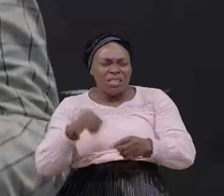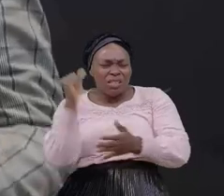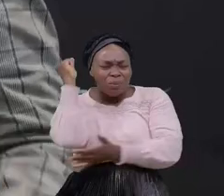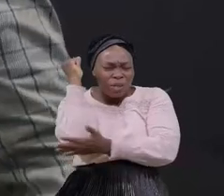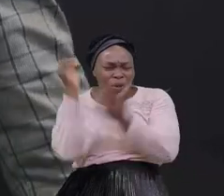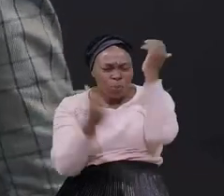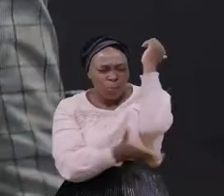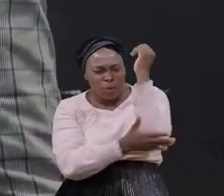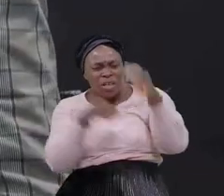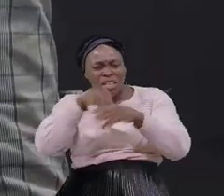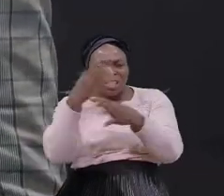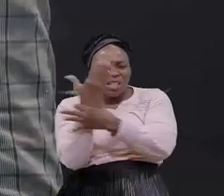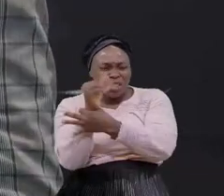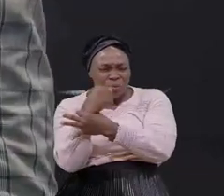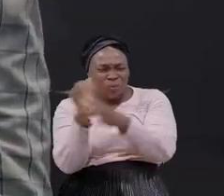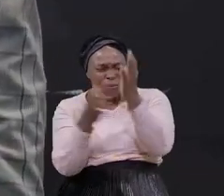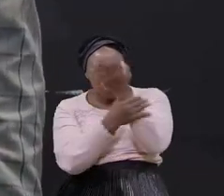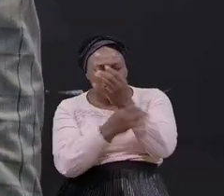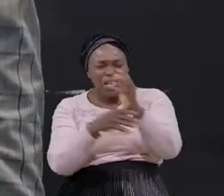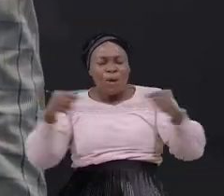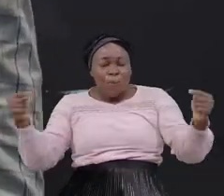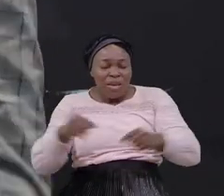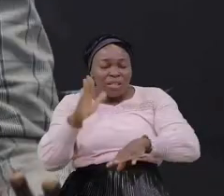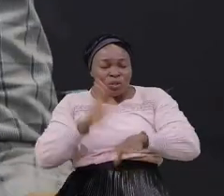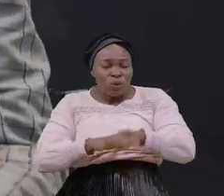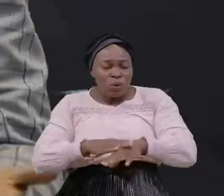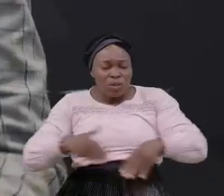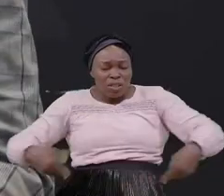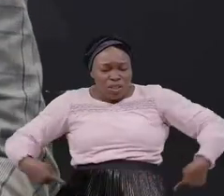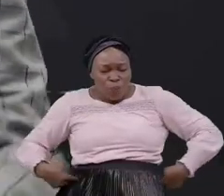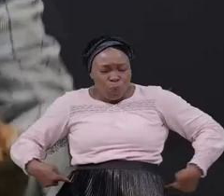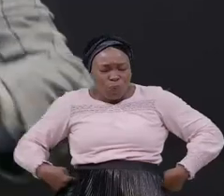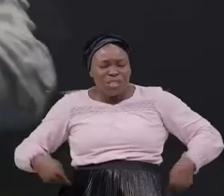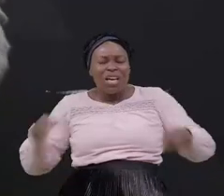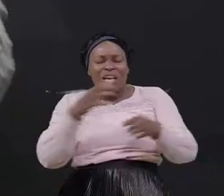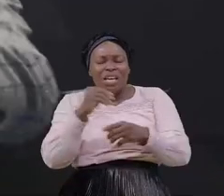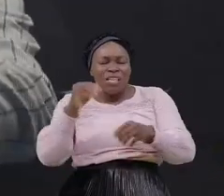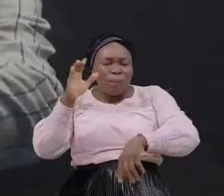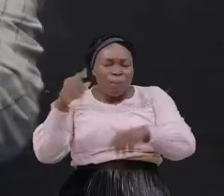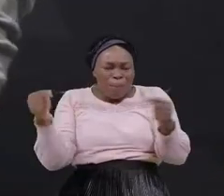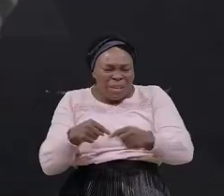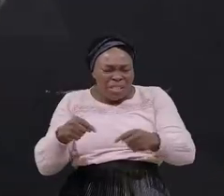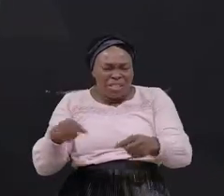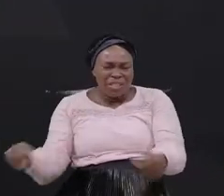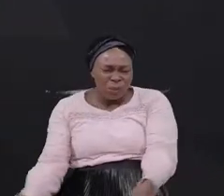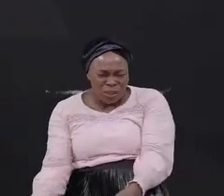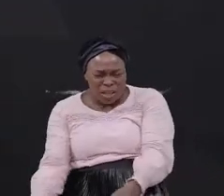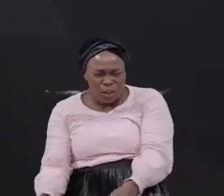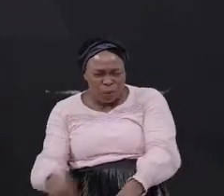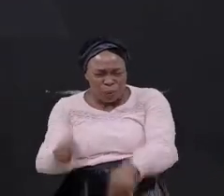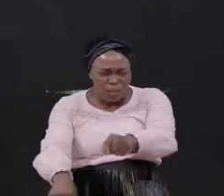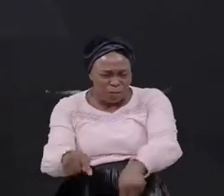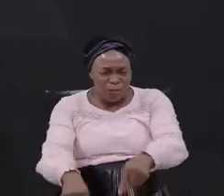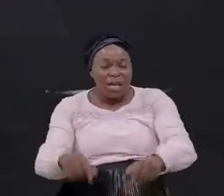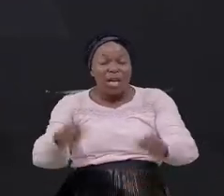coudes, dans les côtes, les douleurs à la hanche, aux genoux, les